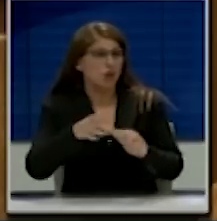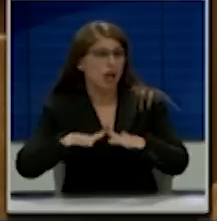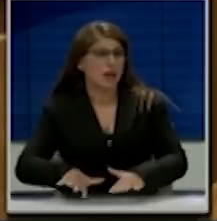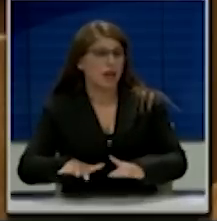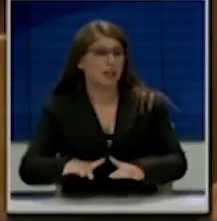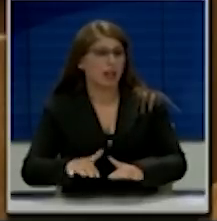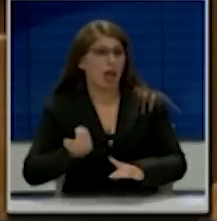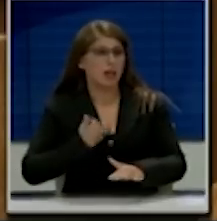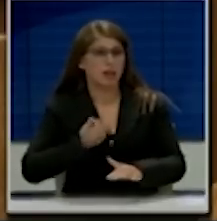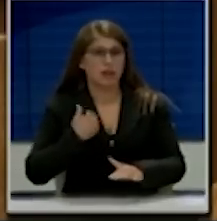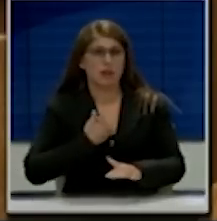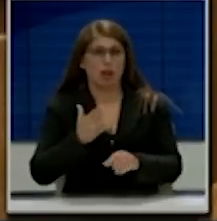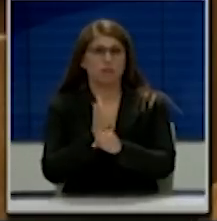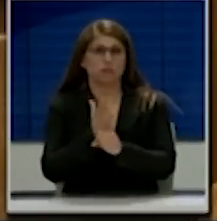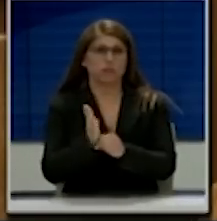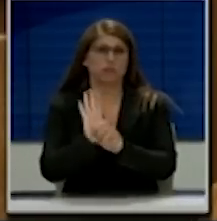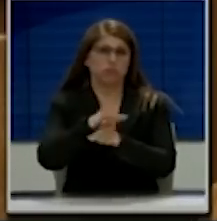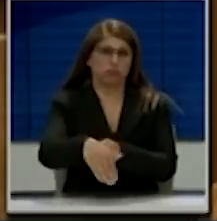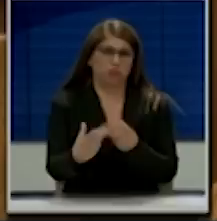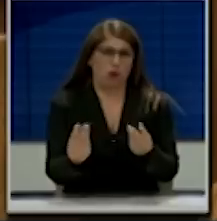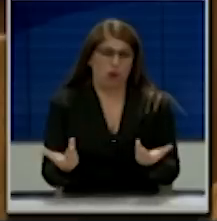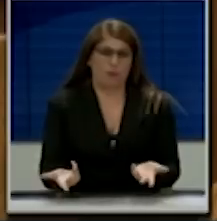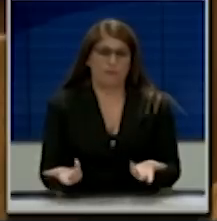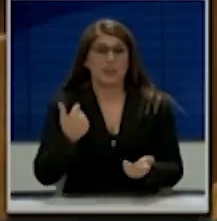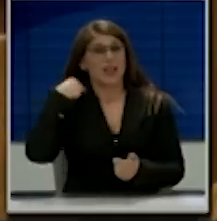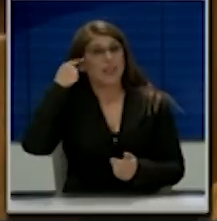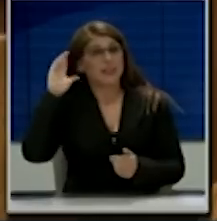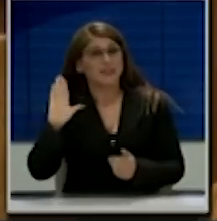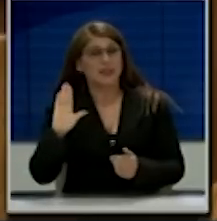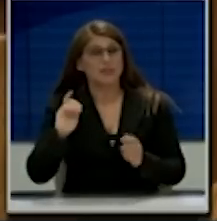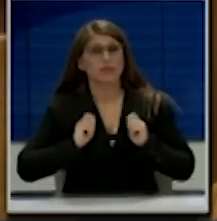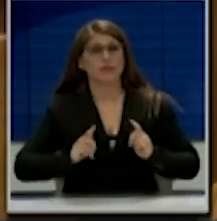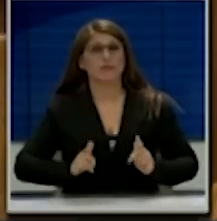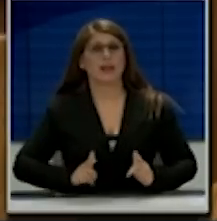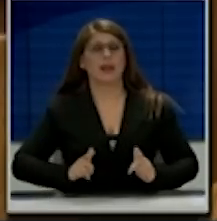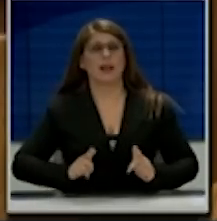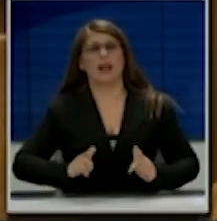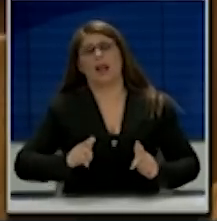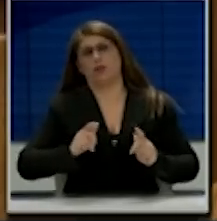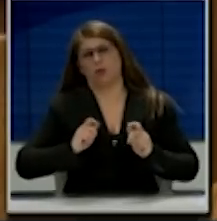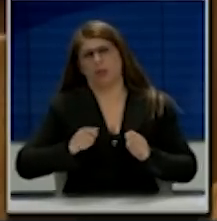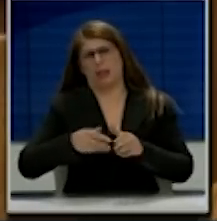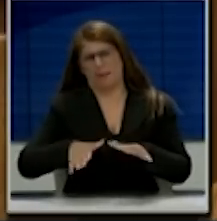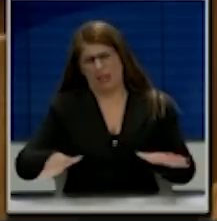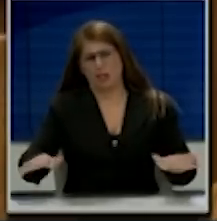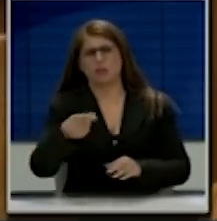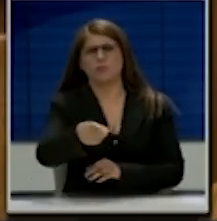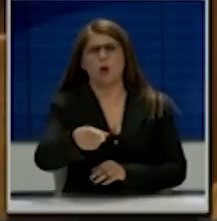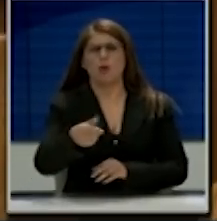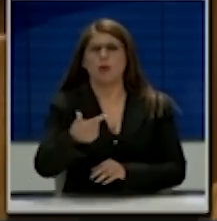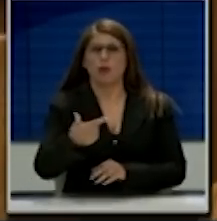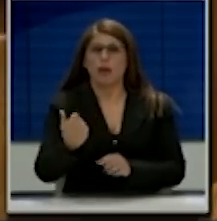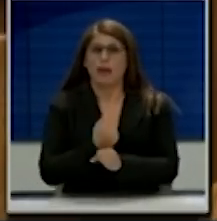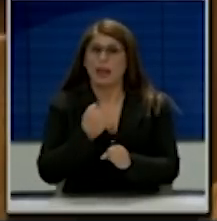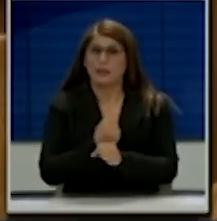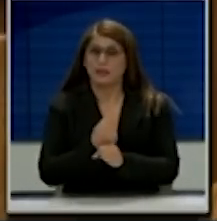νέους. Δεν ξέρετε ότι στον καπιταλισμό η εργατική δύναμη είναι εμπόρευμα και ότι έτσι ακριβώς αυτορυθμίζεται